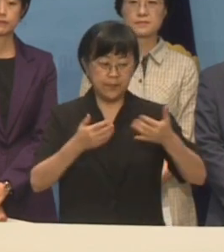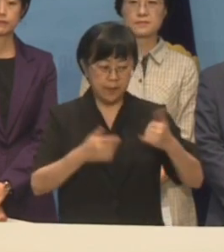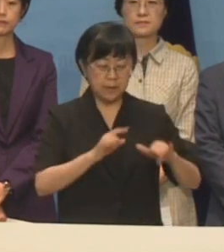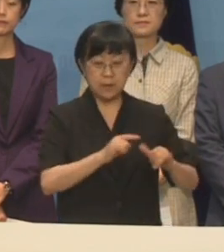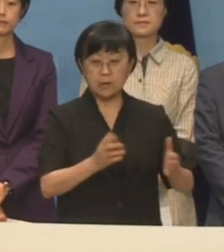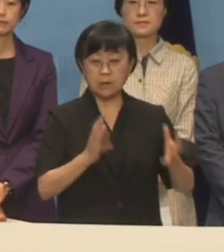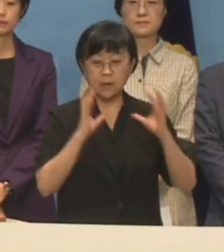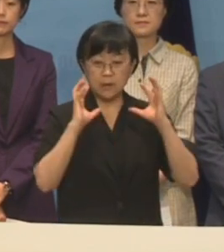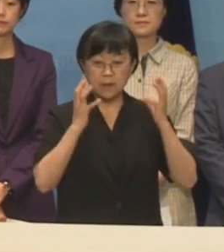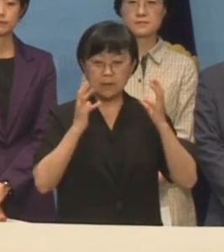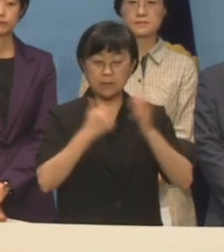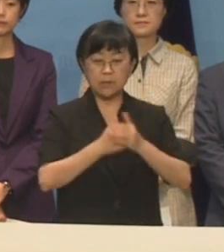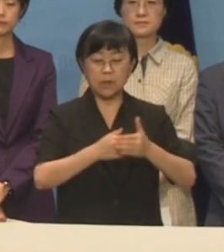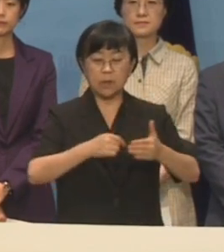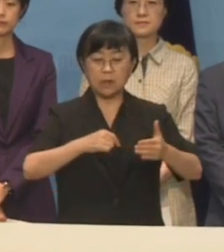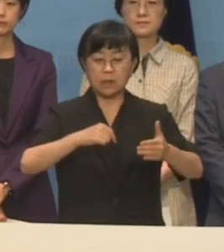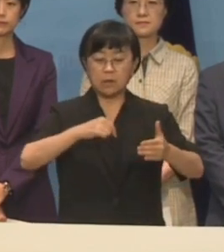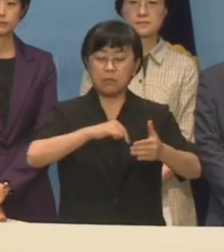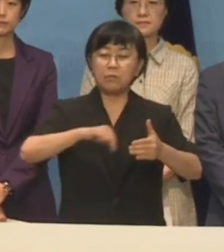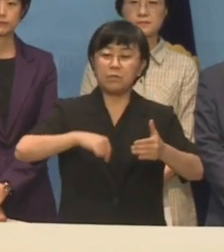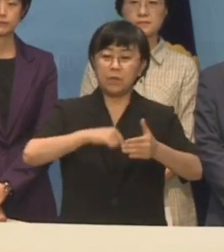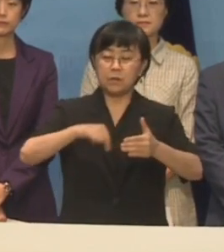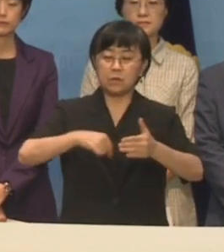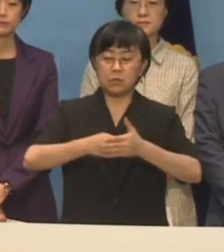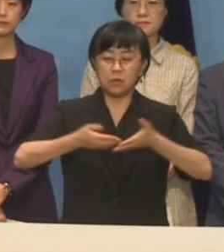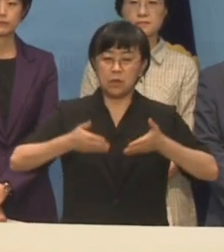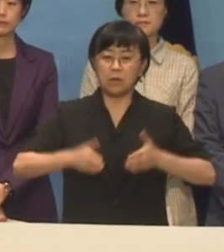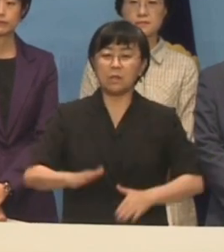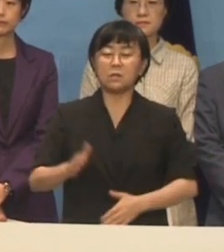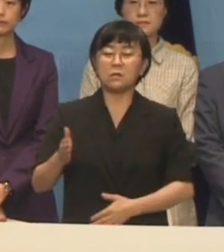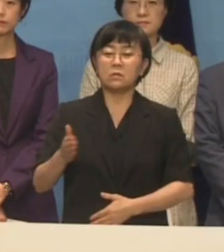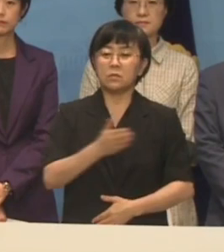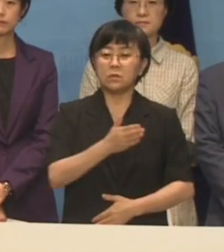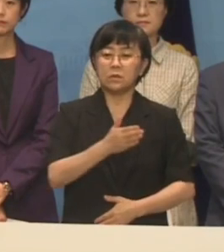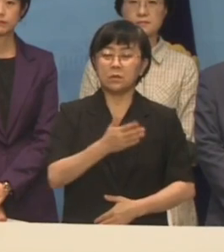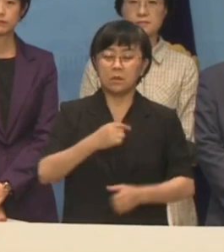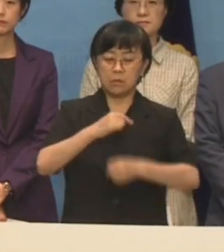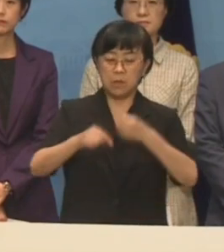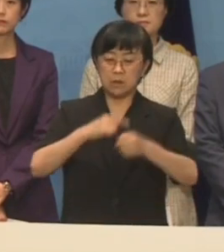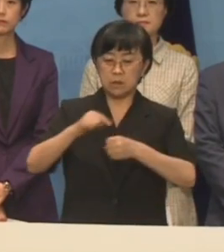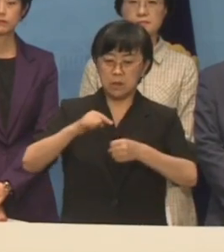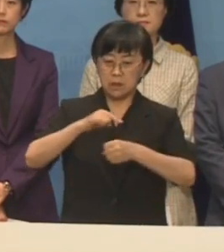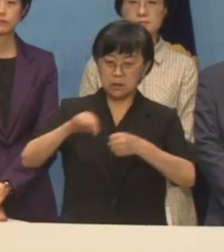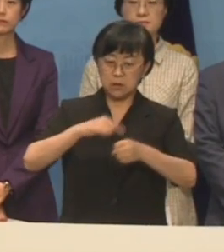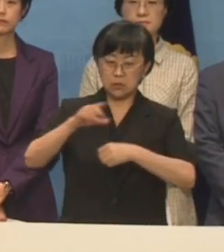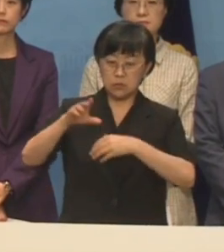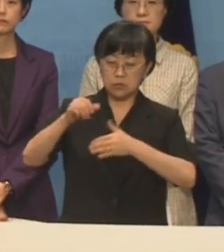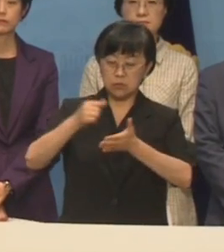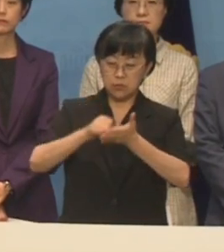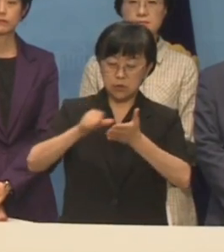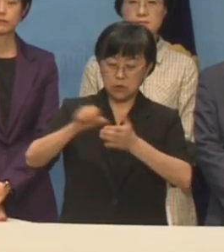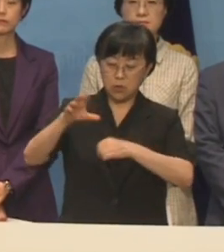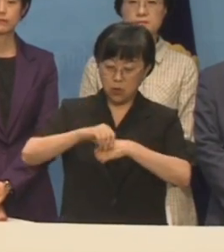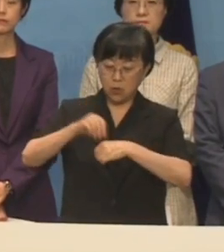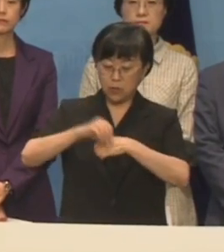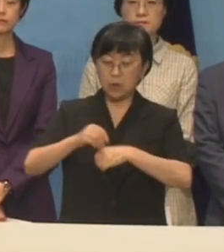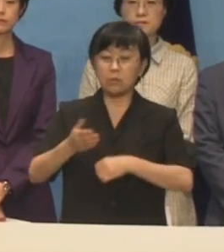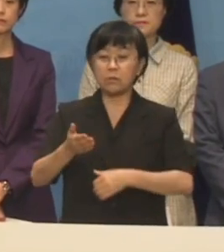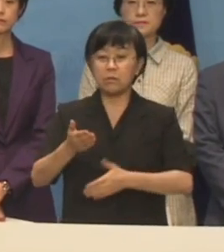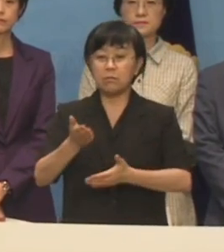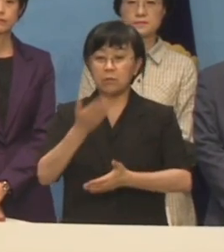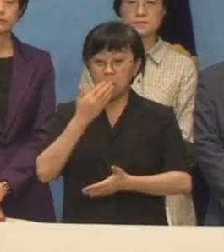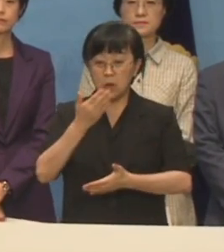아이들에게 뱃속에 있을 때부터 그리고 태어나서부터 그런 방사성 물질로 오염된 음식에 대해서